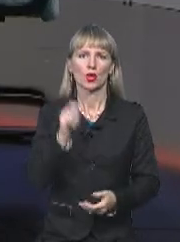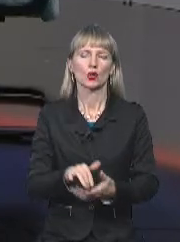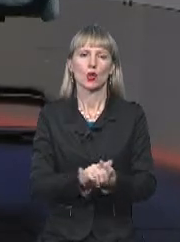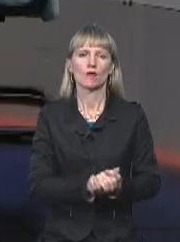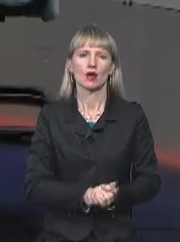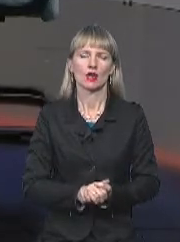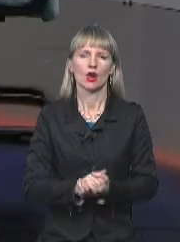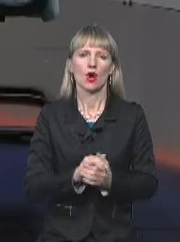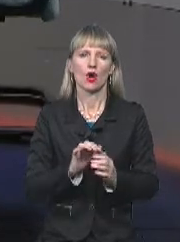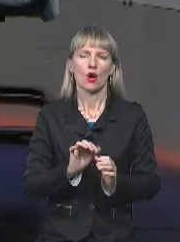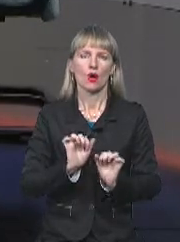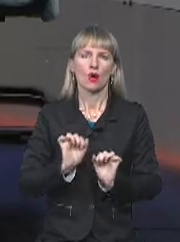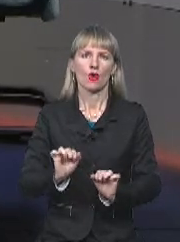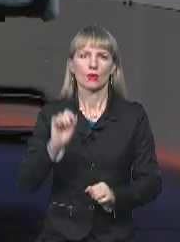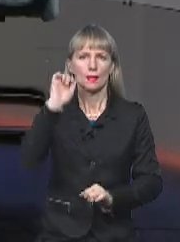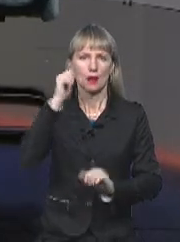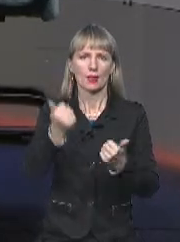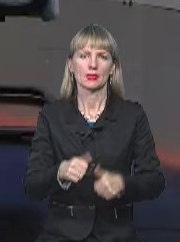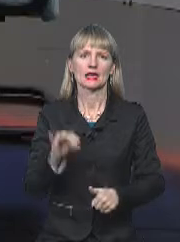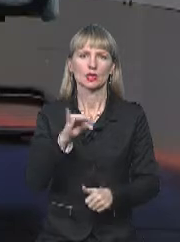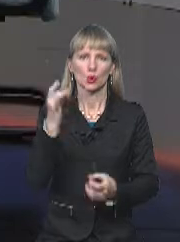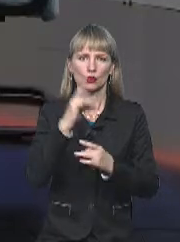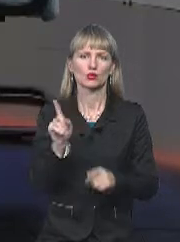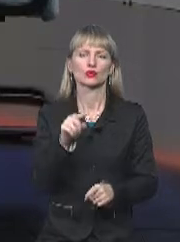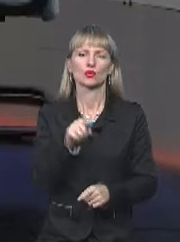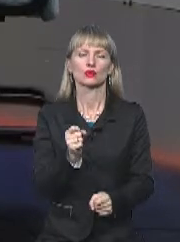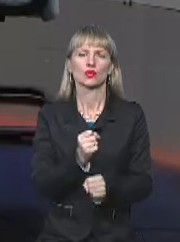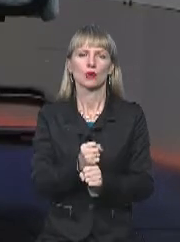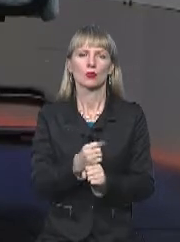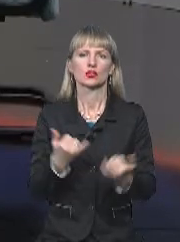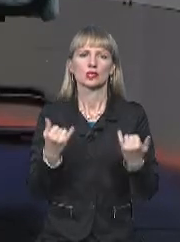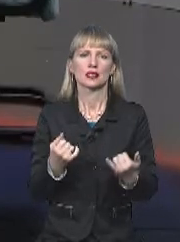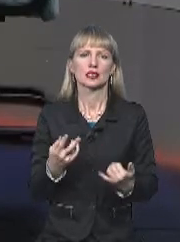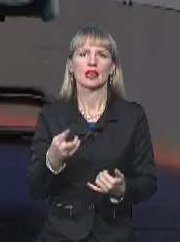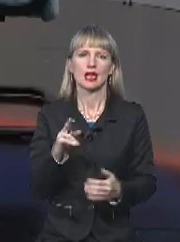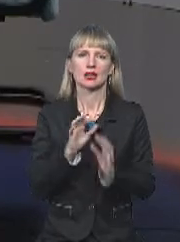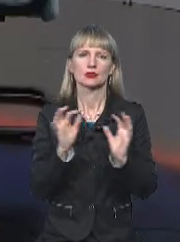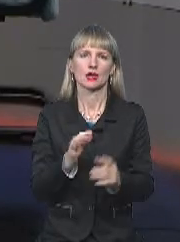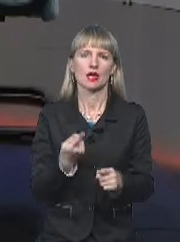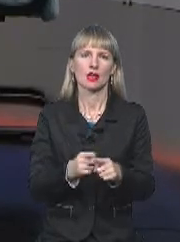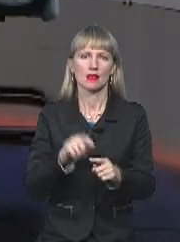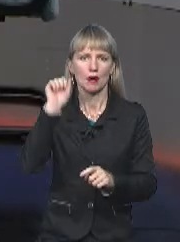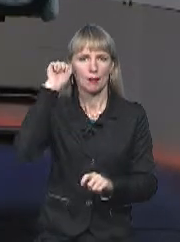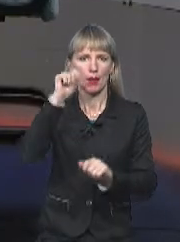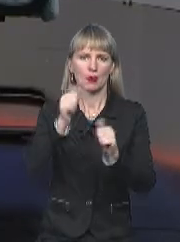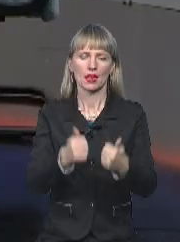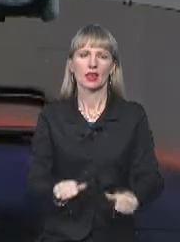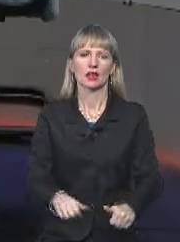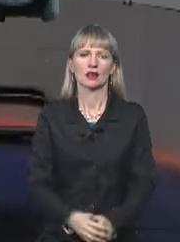товариства охорони пам'яток історії культури щодо того, що робиться нині для збереження саме цього пам'ятника.